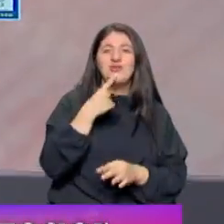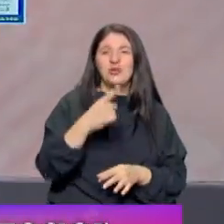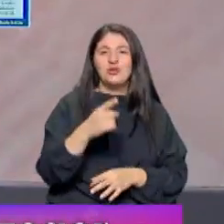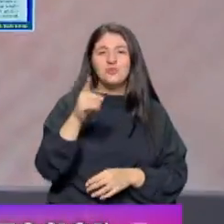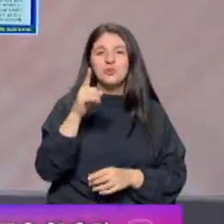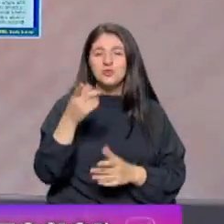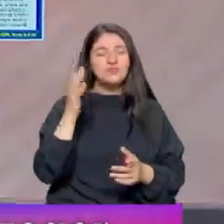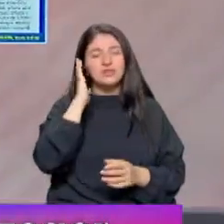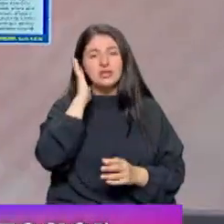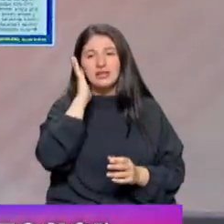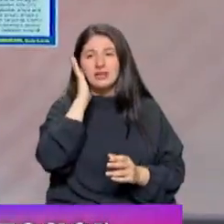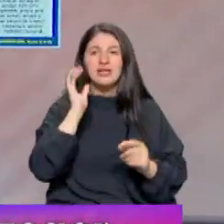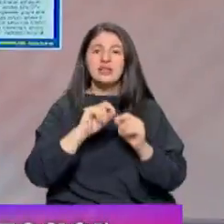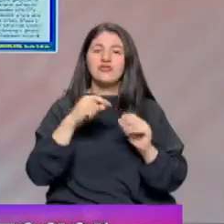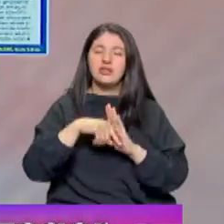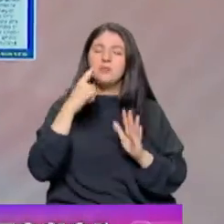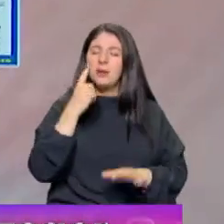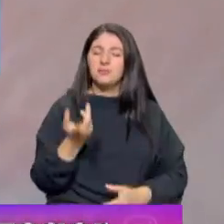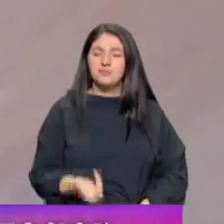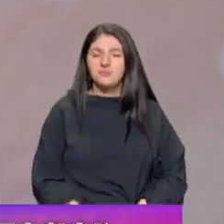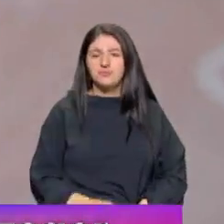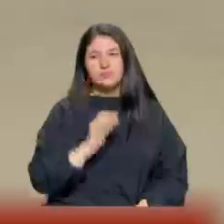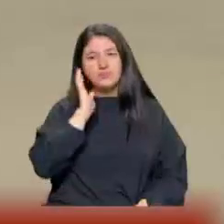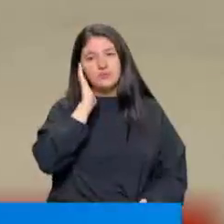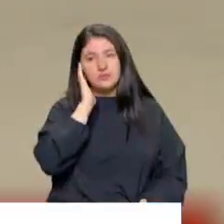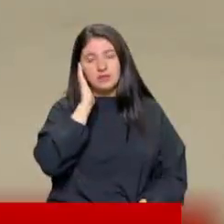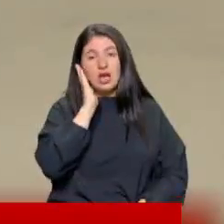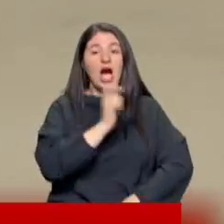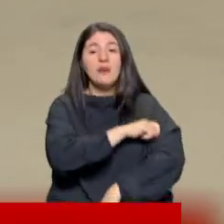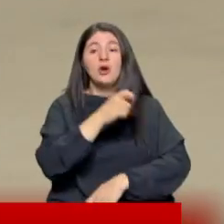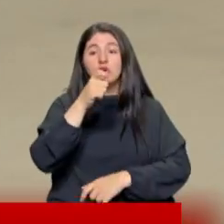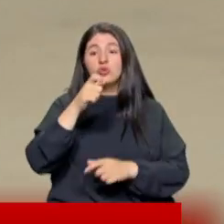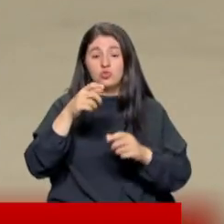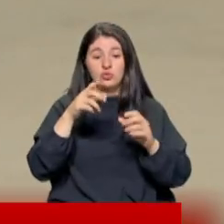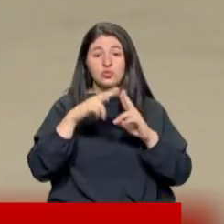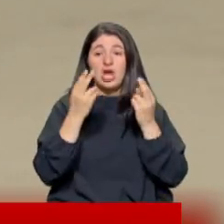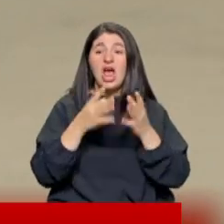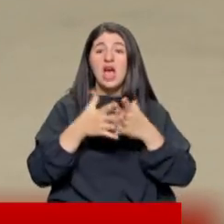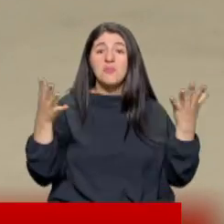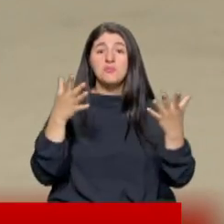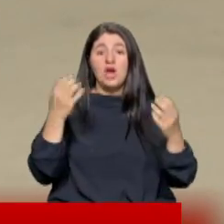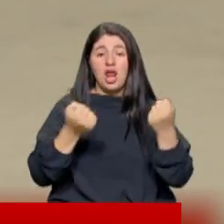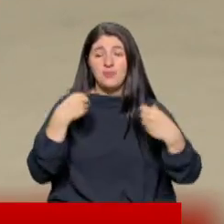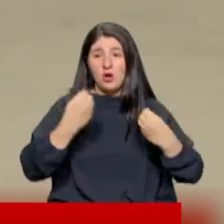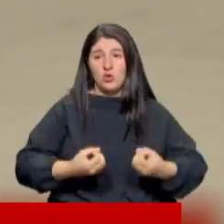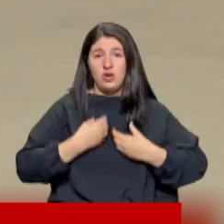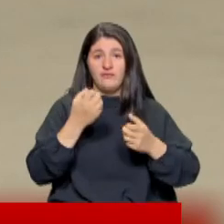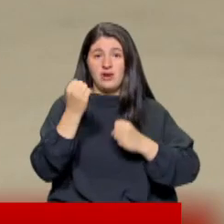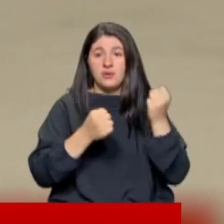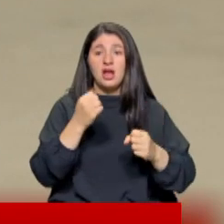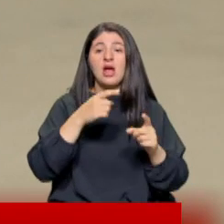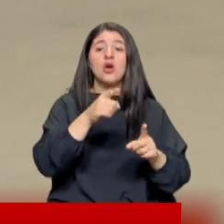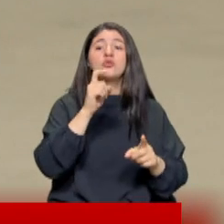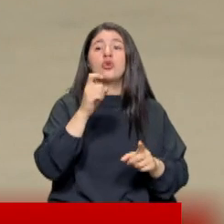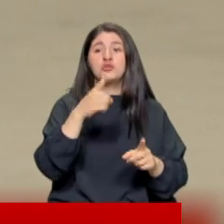bu tasarrufun detaylarına bakalım. Almanya dünyanın en büyük araç üreticisi. Bizim ekonomi yüklüğümüzün tam 10 katı. Fakirlerde 9